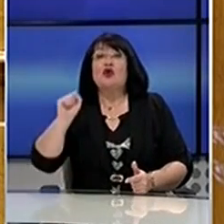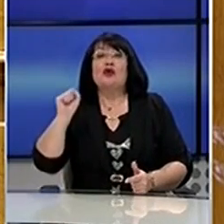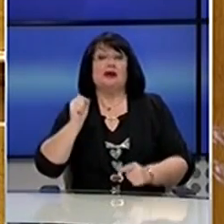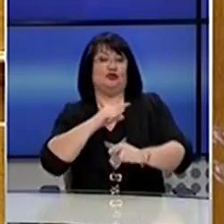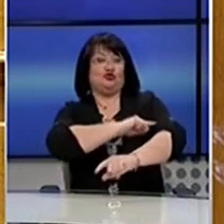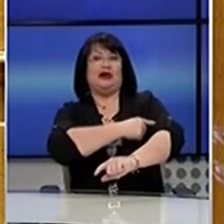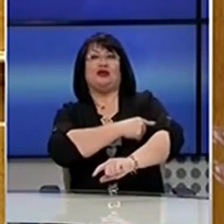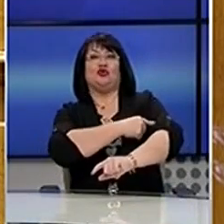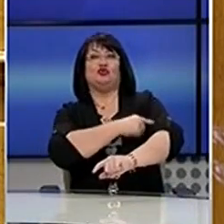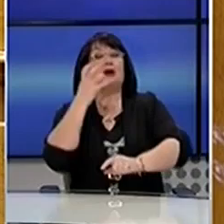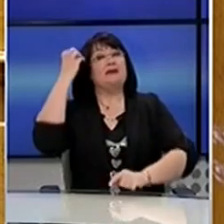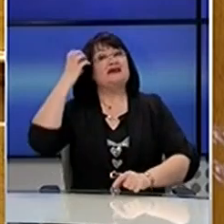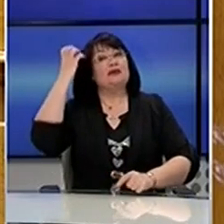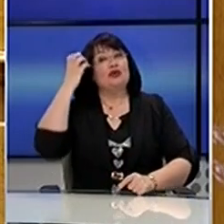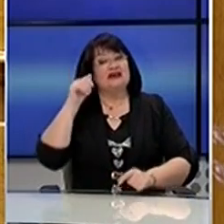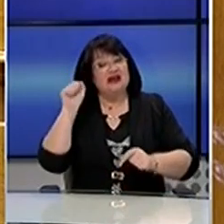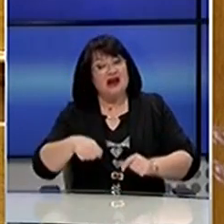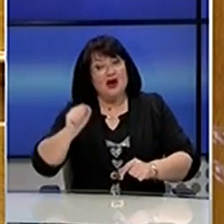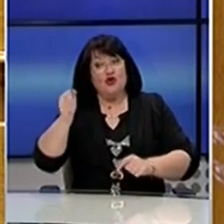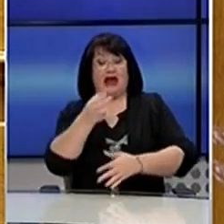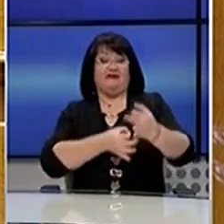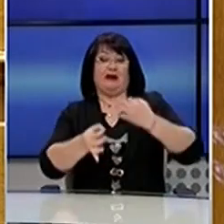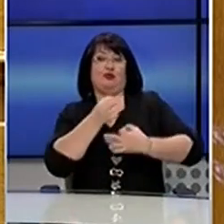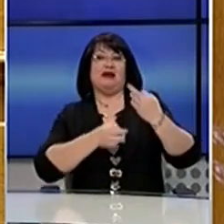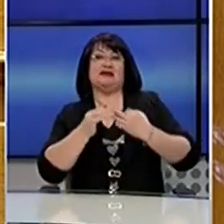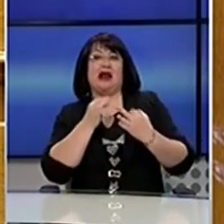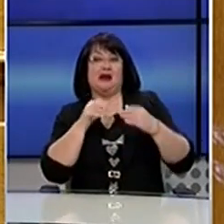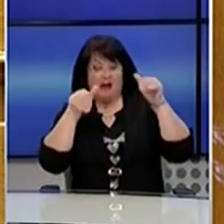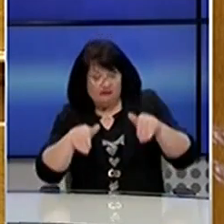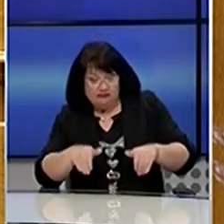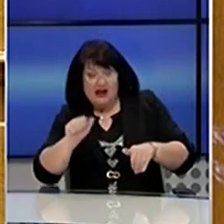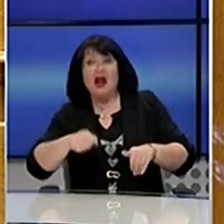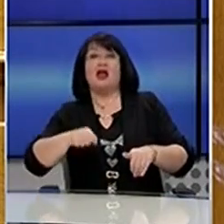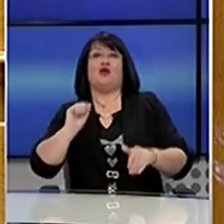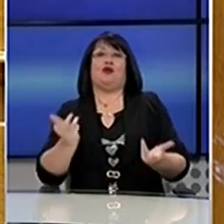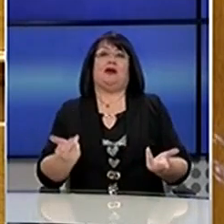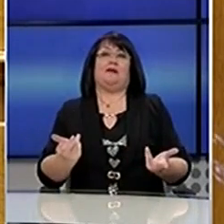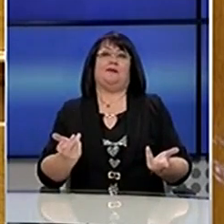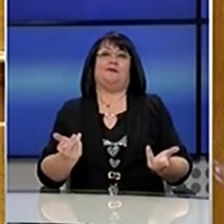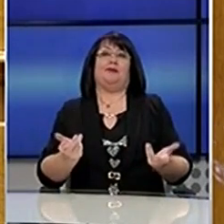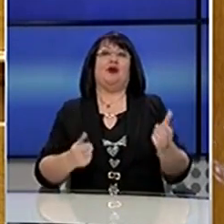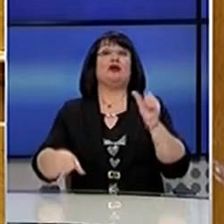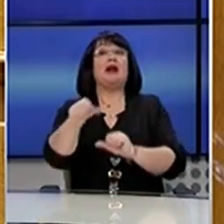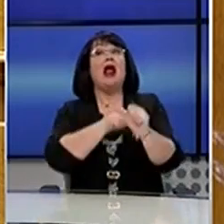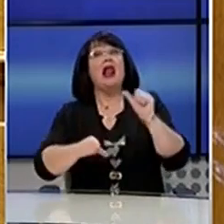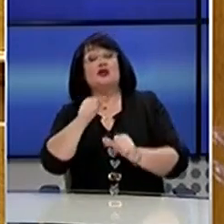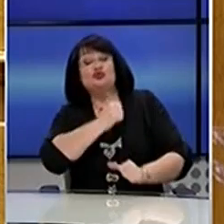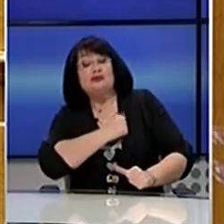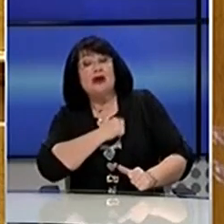ειδικούς? Ακούμε ή δεν ακούμε τις συστάσεις τους, έστω και όταν αυτοί αλλάζουν άποψη, διότι πολύ